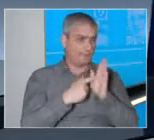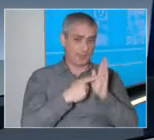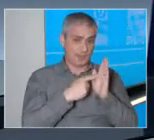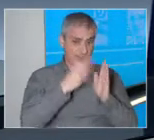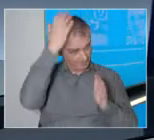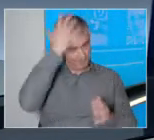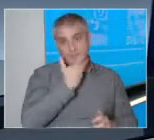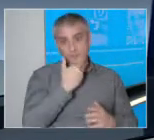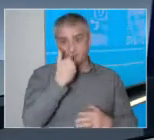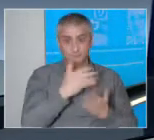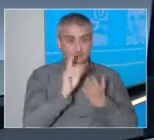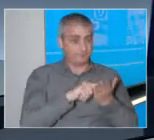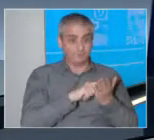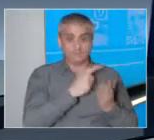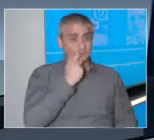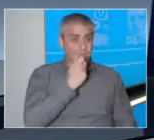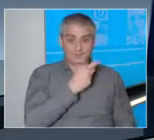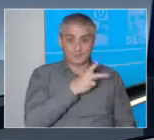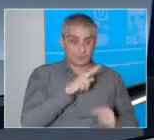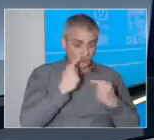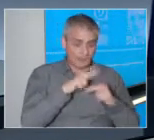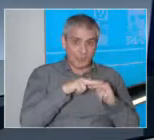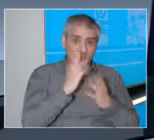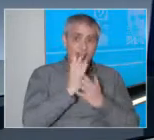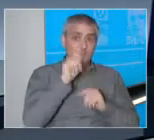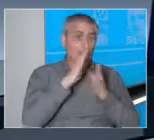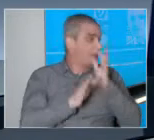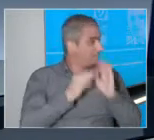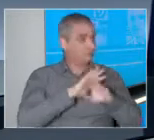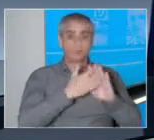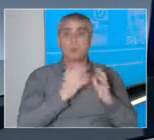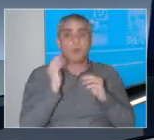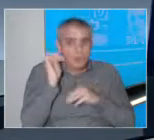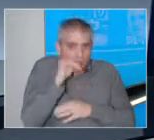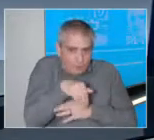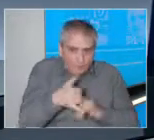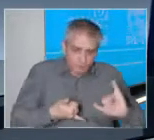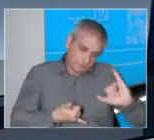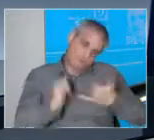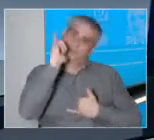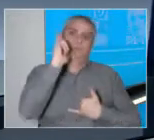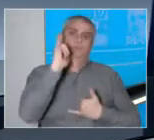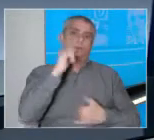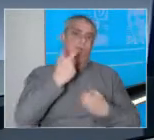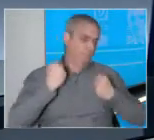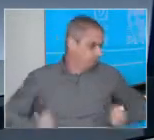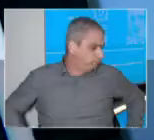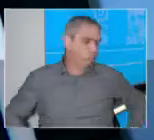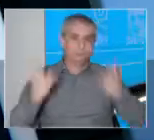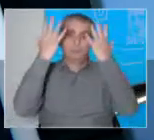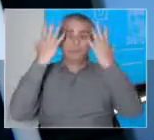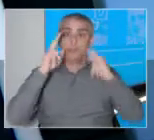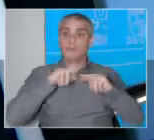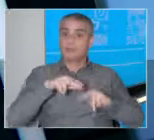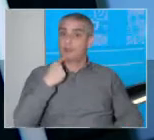הולך, אלא גם בגלל שדרי, יום אחרי שהוא מגיע לבית משפט, כולו כפוף. בעת בדלי. בעת, תדע, שחרר,